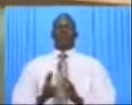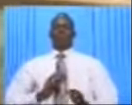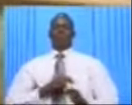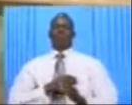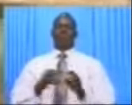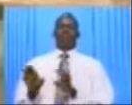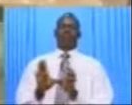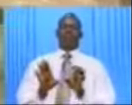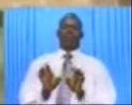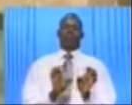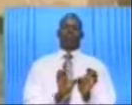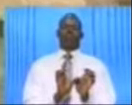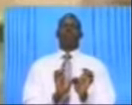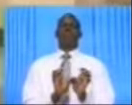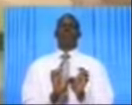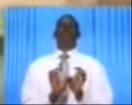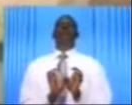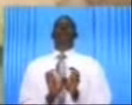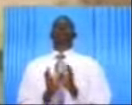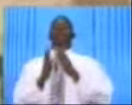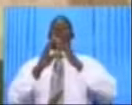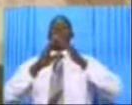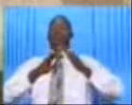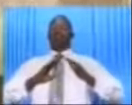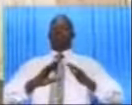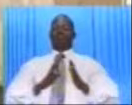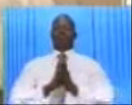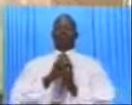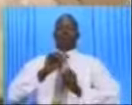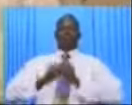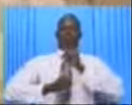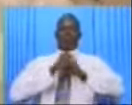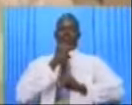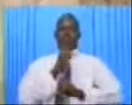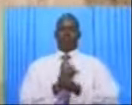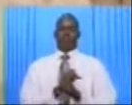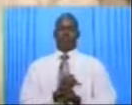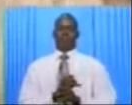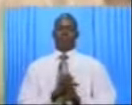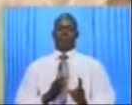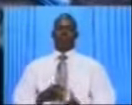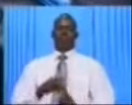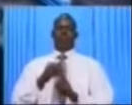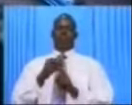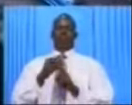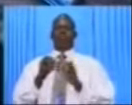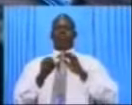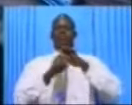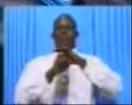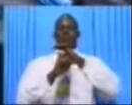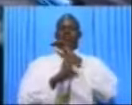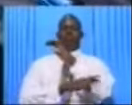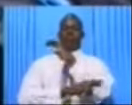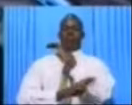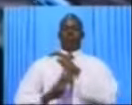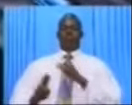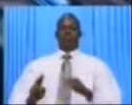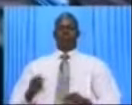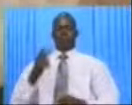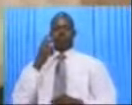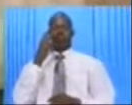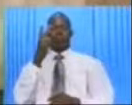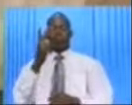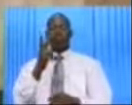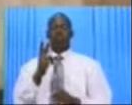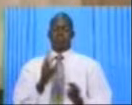tour de l'horizon de l'actualité internationale et donc particulièrement de la sous-région. Lorsque nous voyons la manière dont